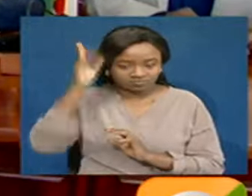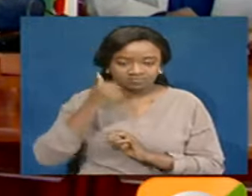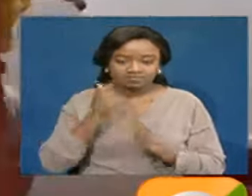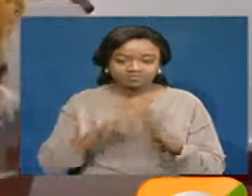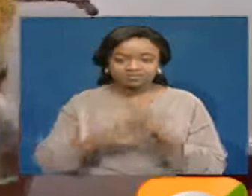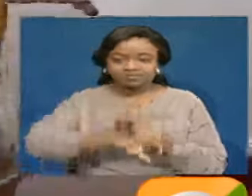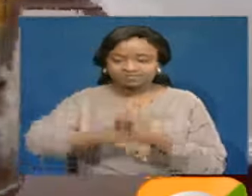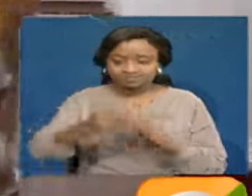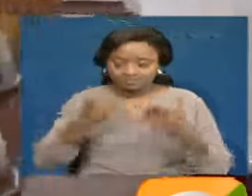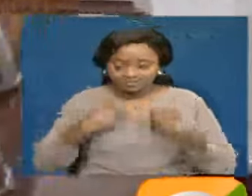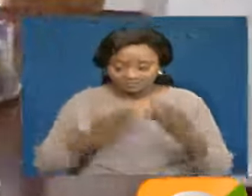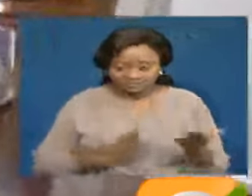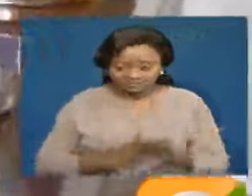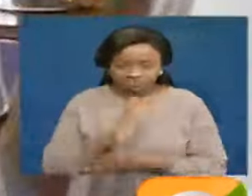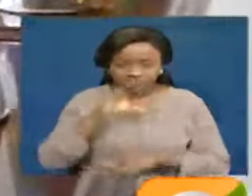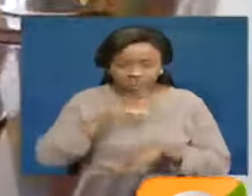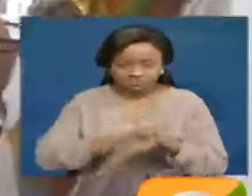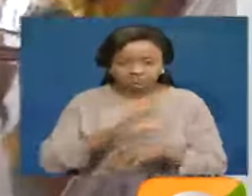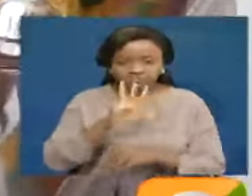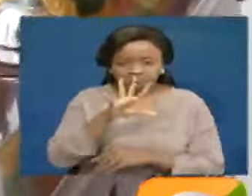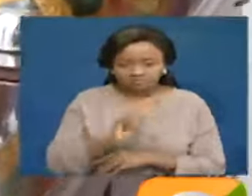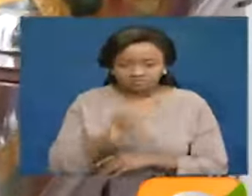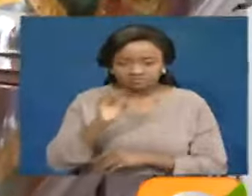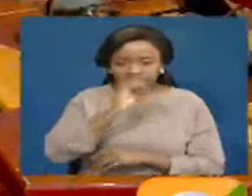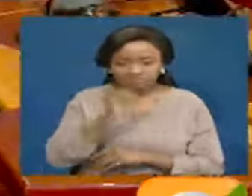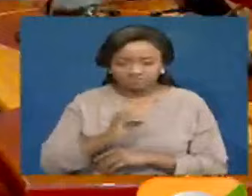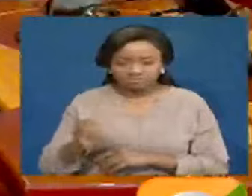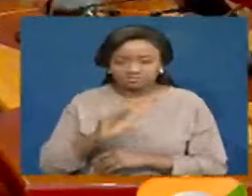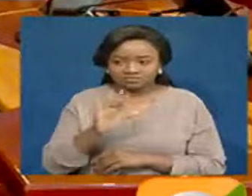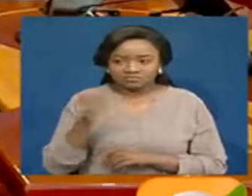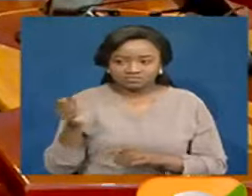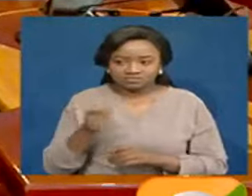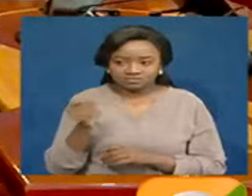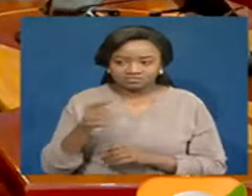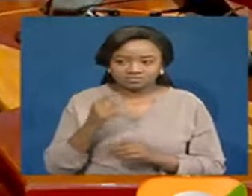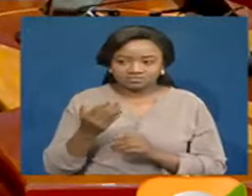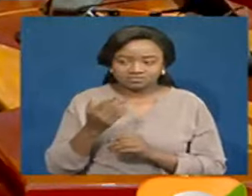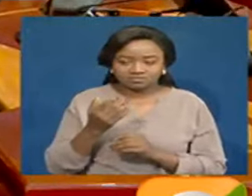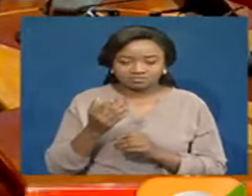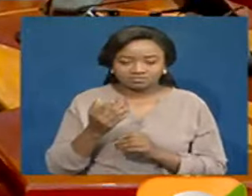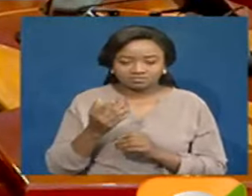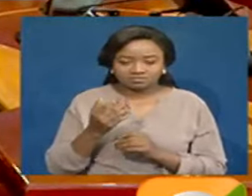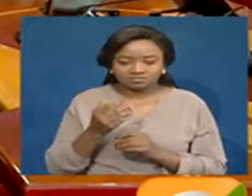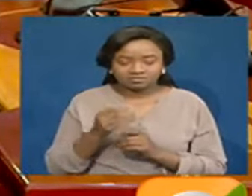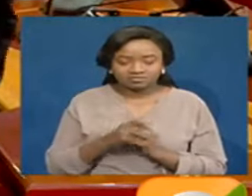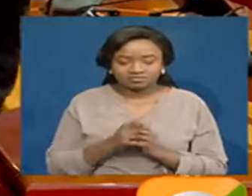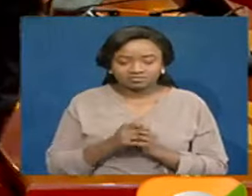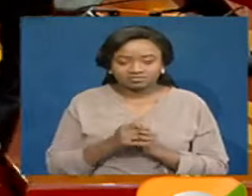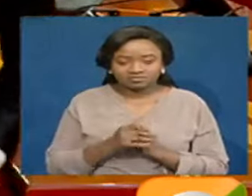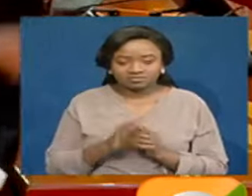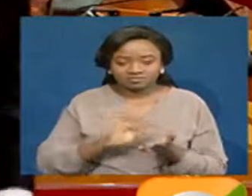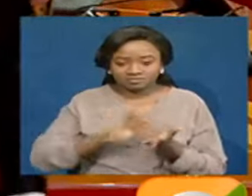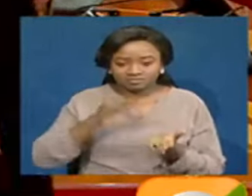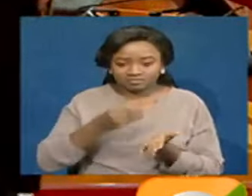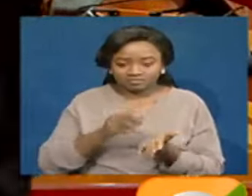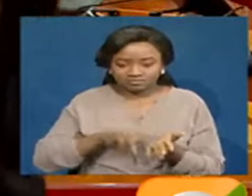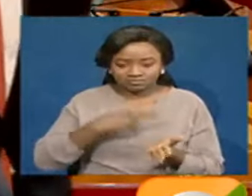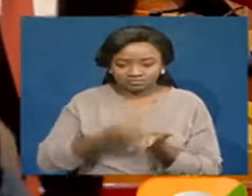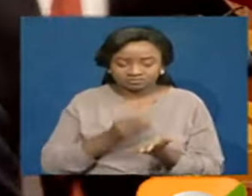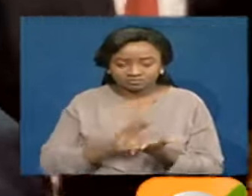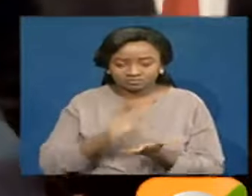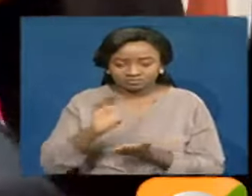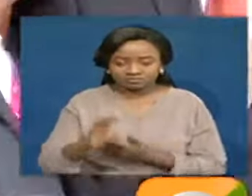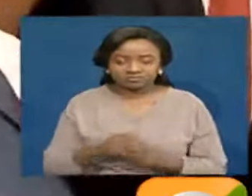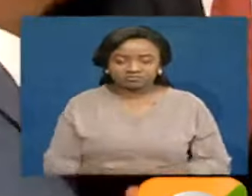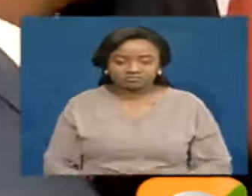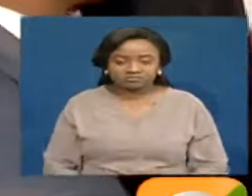ya kupokea hadi asilimia 50 ya mgao wa fedha wa mwaka uliopita. Stephen Leto, runinga ya